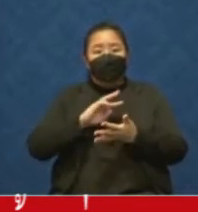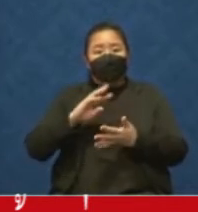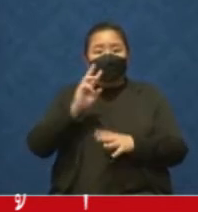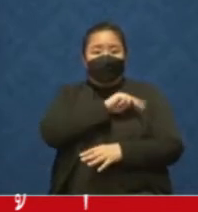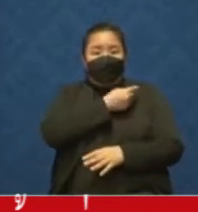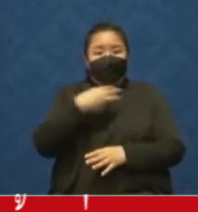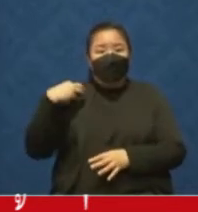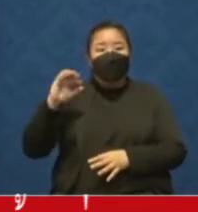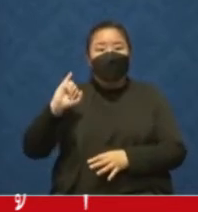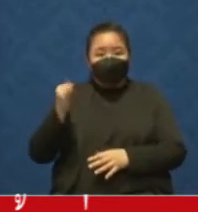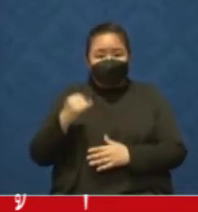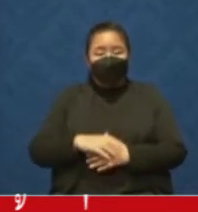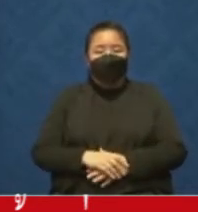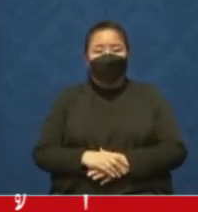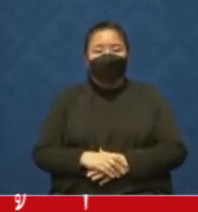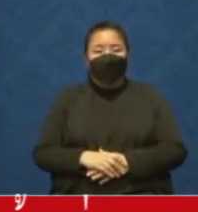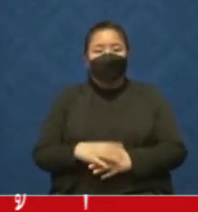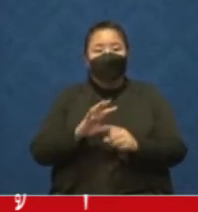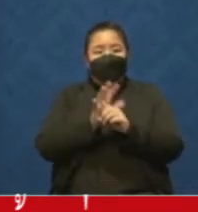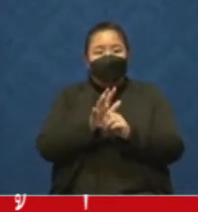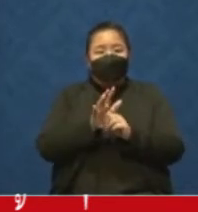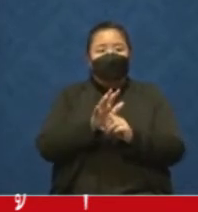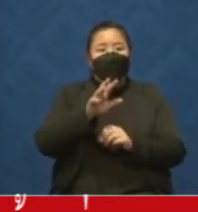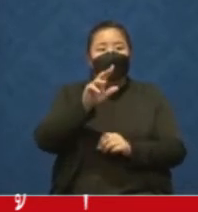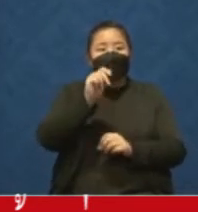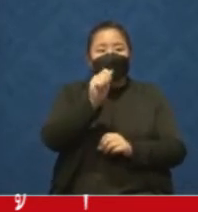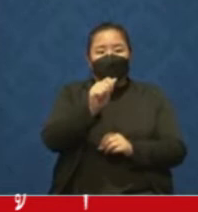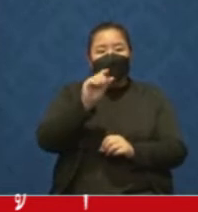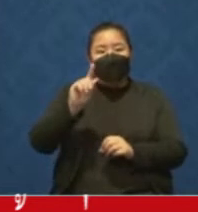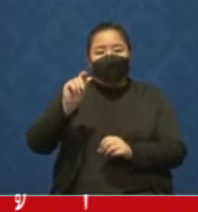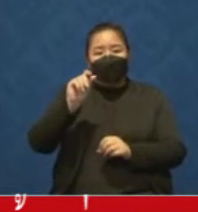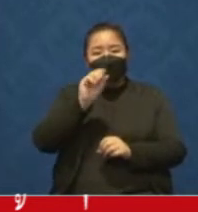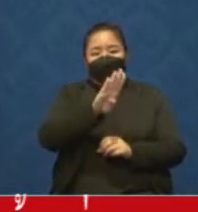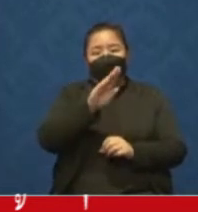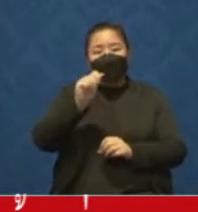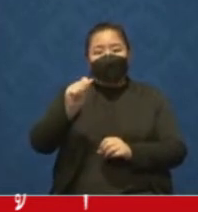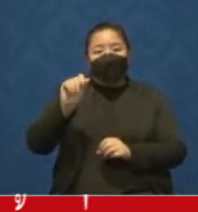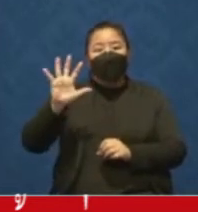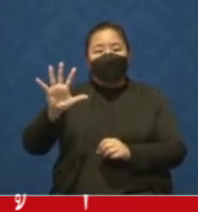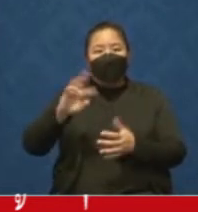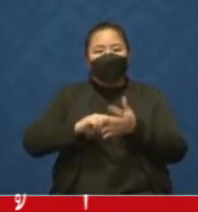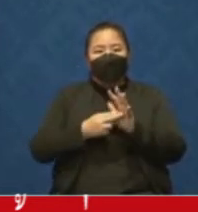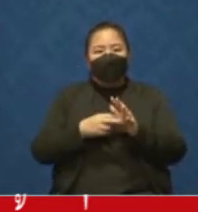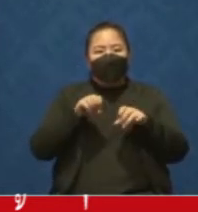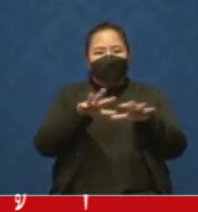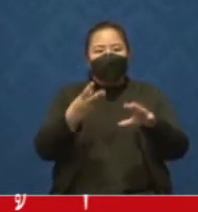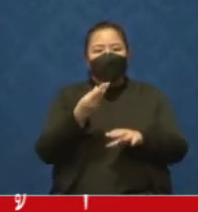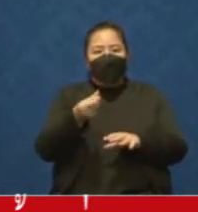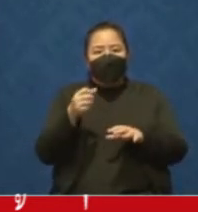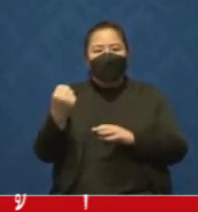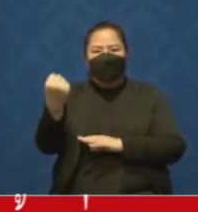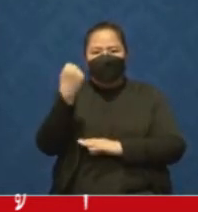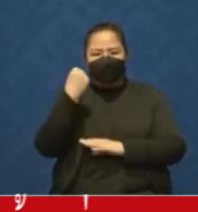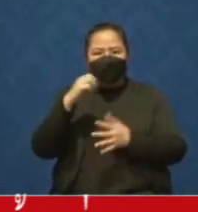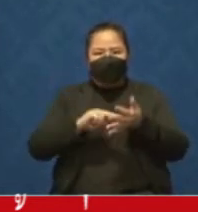ว่าโอมิค่อน BA5 แพร่ระบาดเร็วเป็นความแ็งแรงเป็นคุสมบัติ